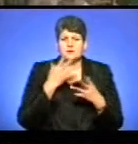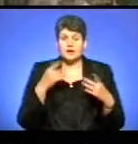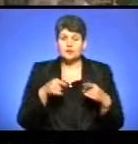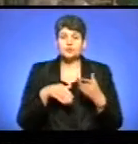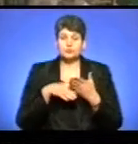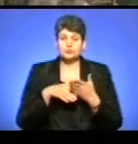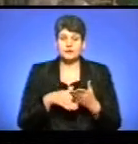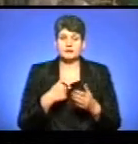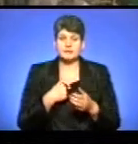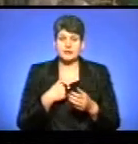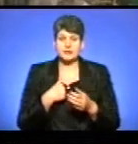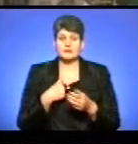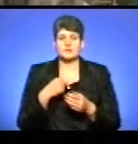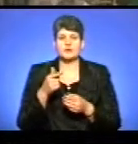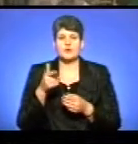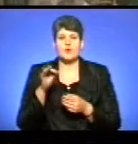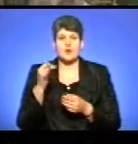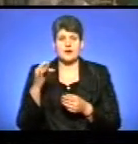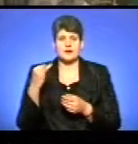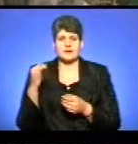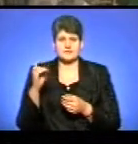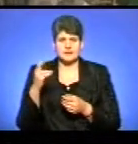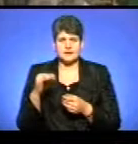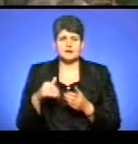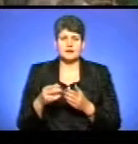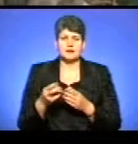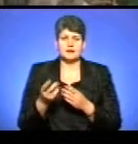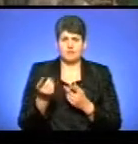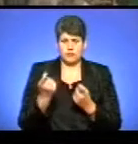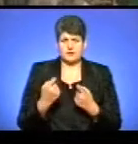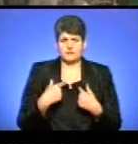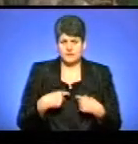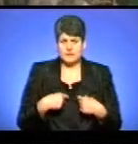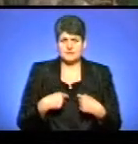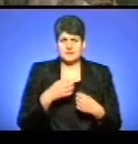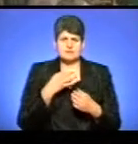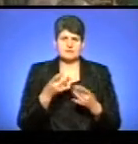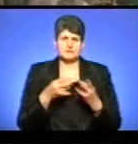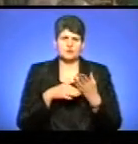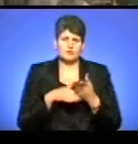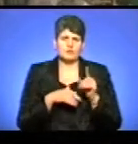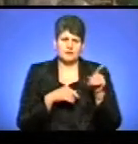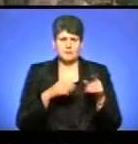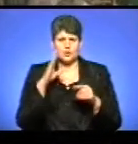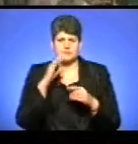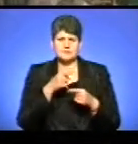допоміг Юрій Володимирович Грайський. Він покликав до себе і каже: «Володь, треба допомагати зараз хлопцям, там зараз